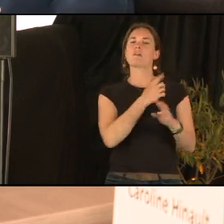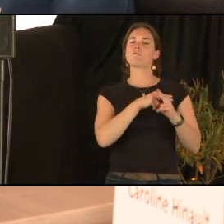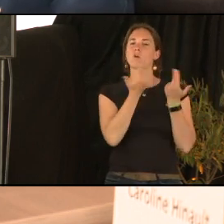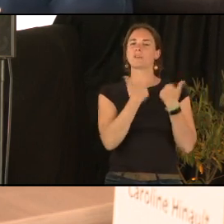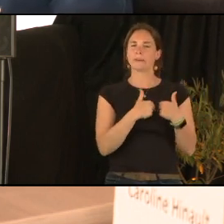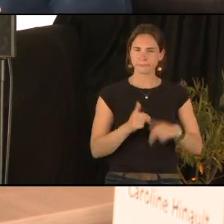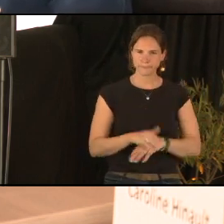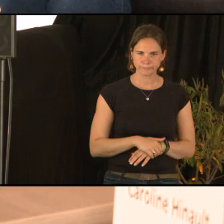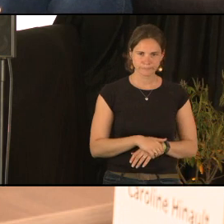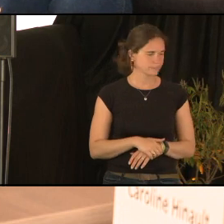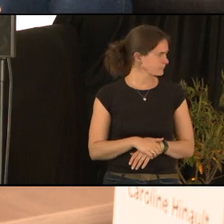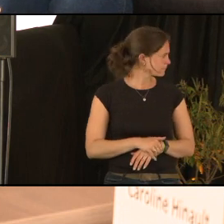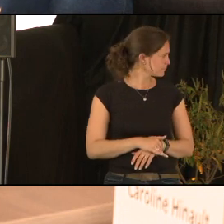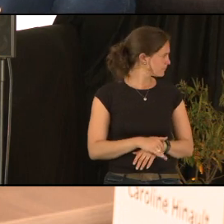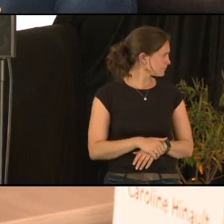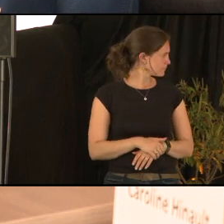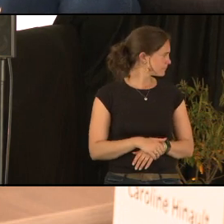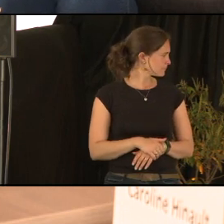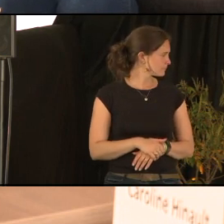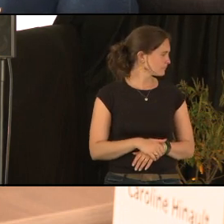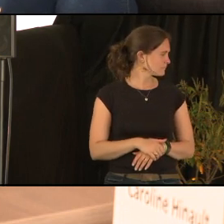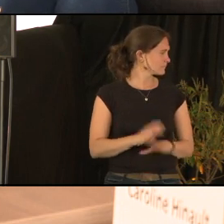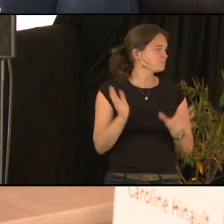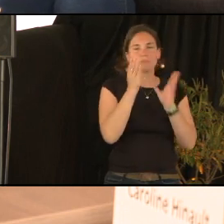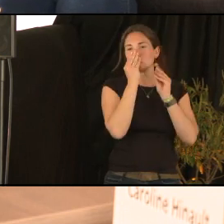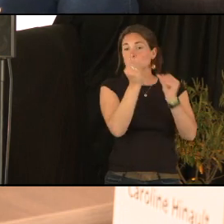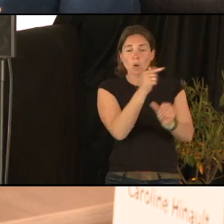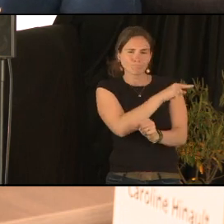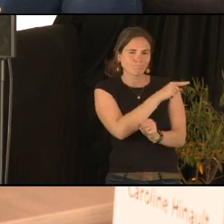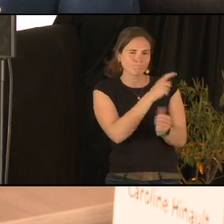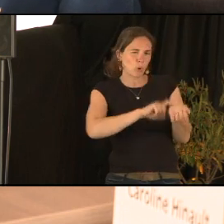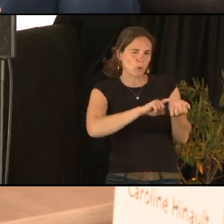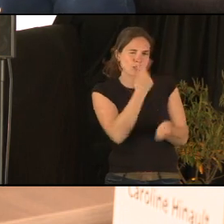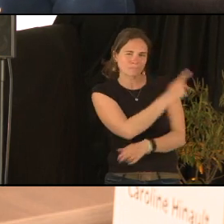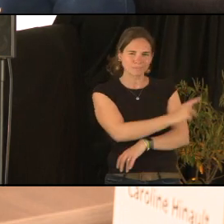que... On suppute, parce que vous êtes du coin.